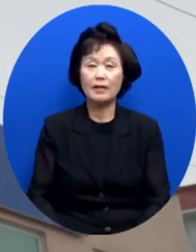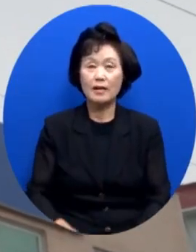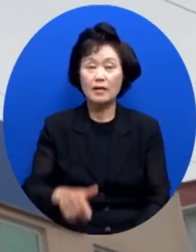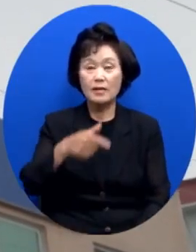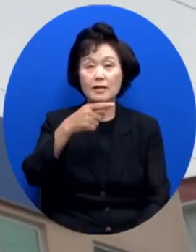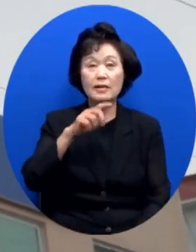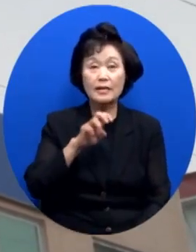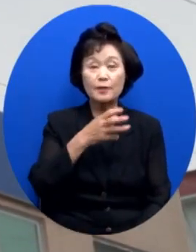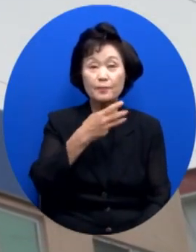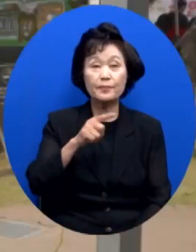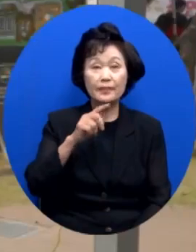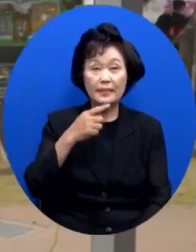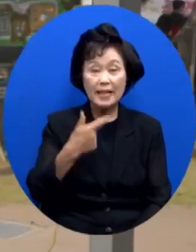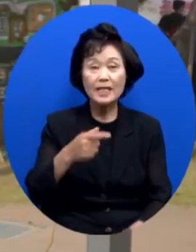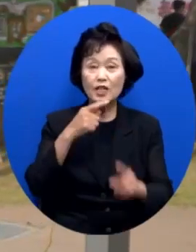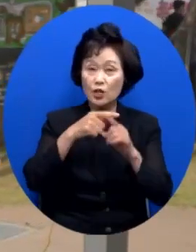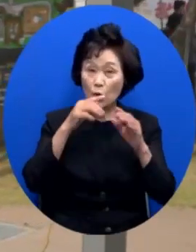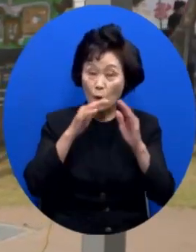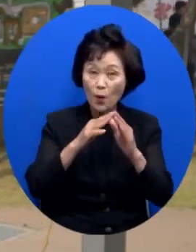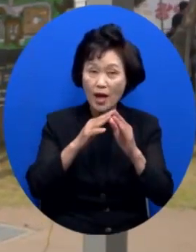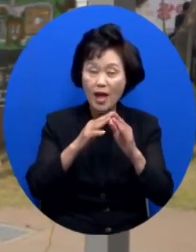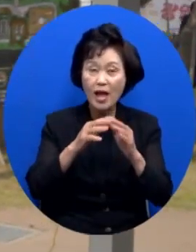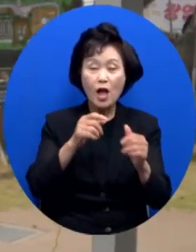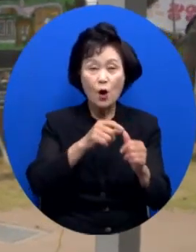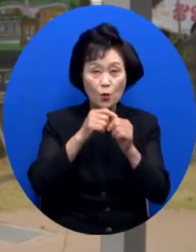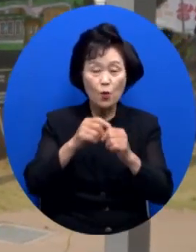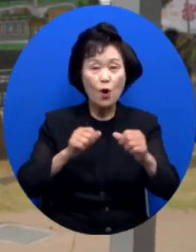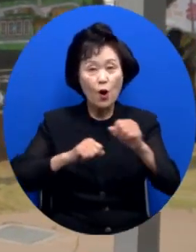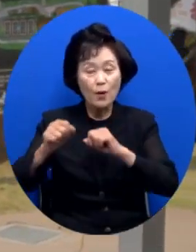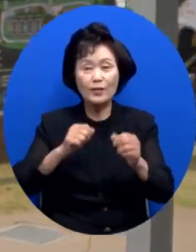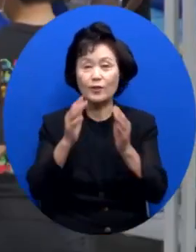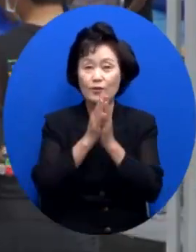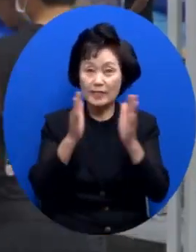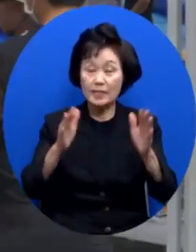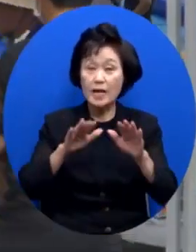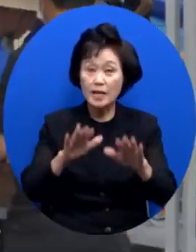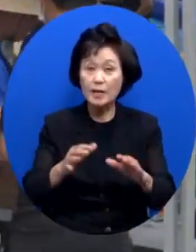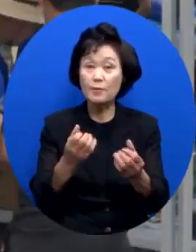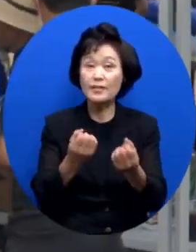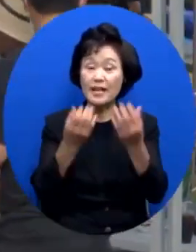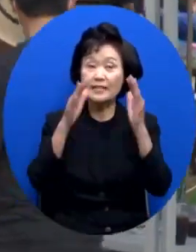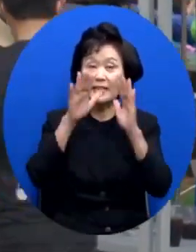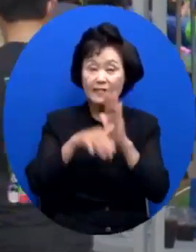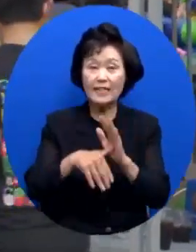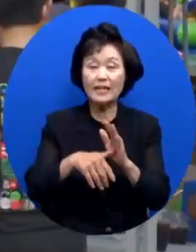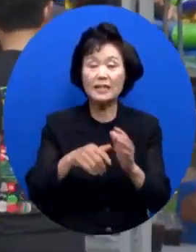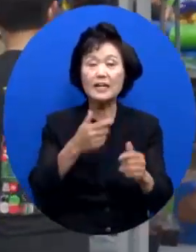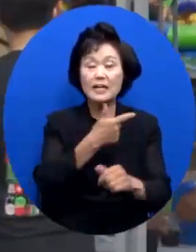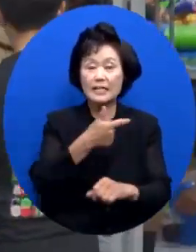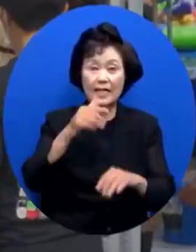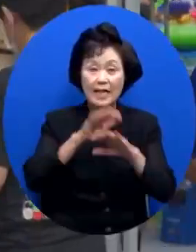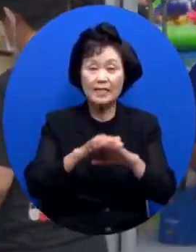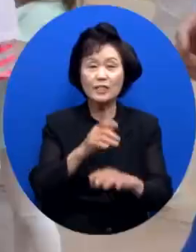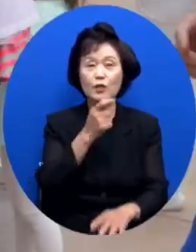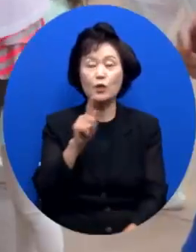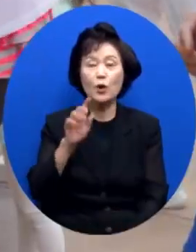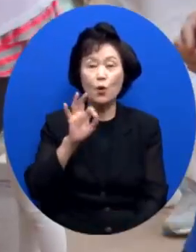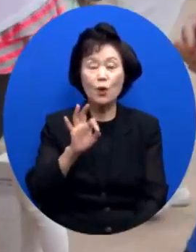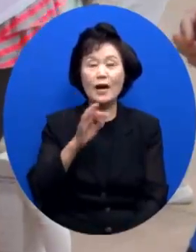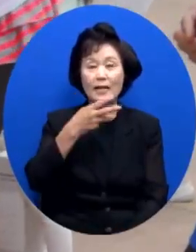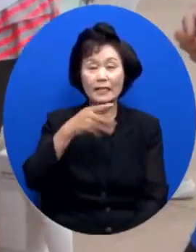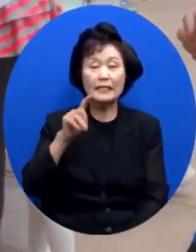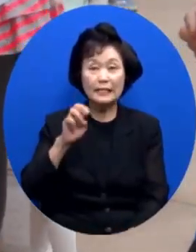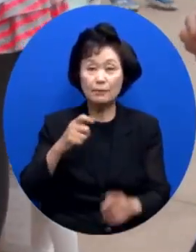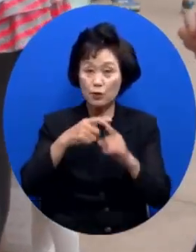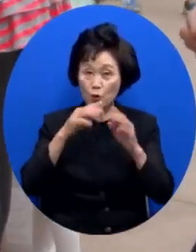금란교회 선교국 비전교회 아웃리치가 진행됐습니다. 이번 아웃리치는 대전 광염교회와 함께 다음 세대와 지역 주민을 위한